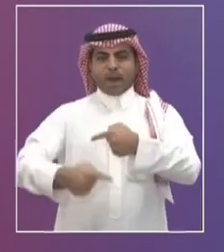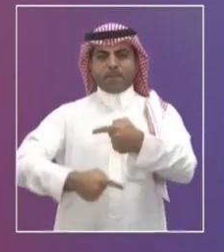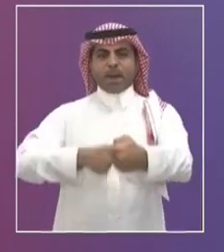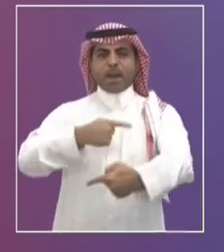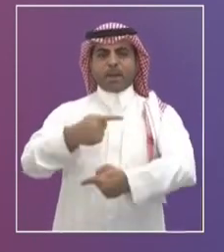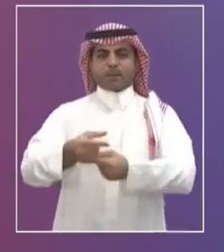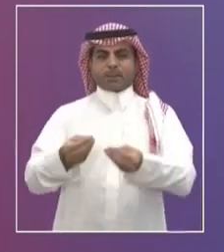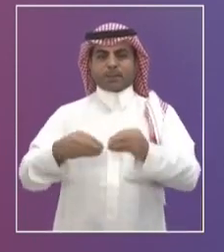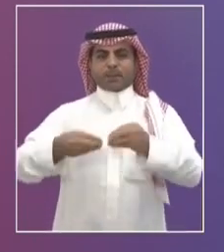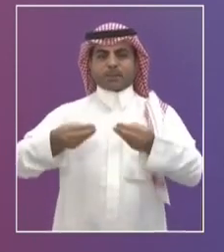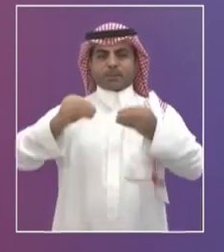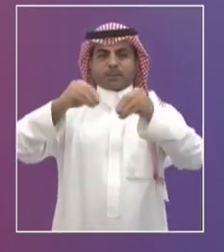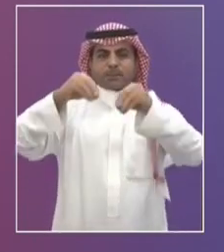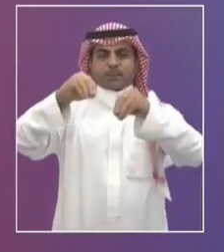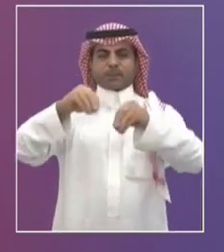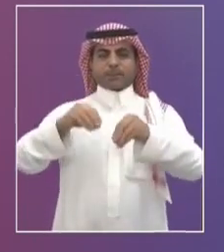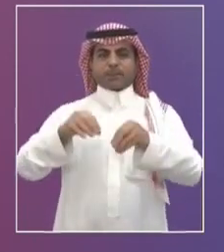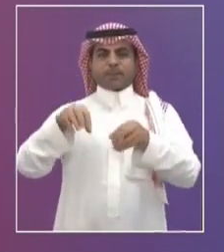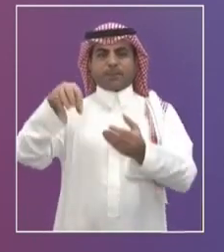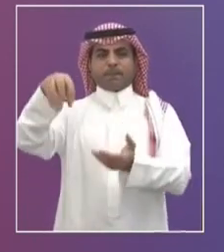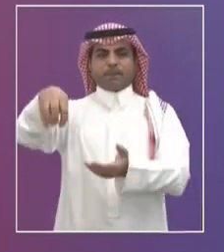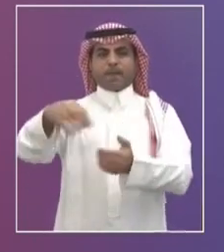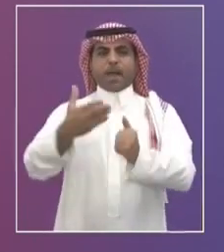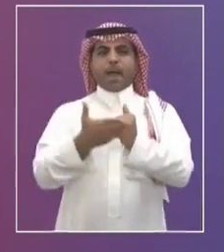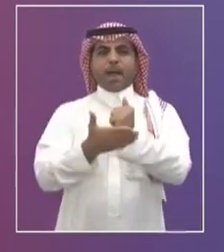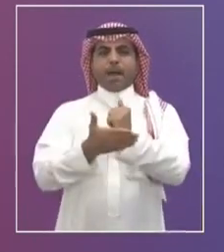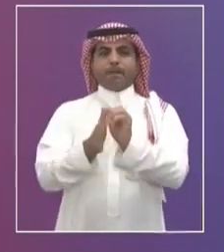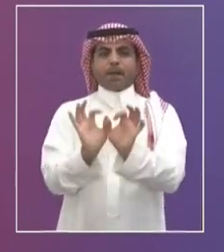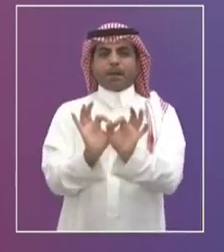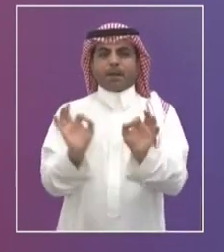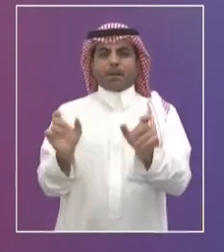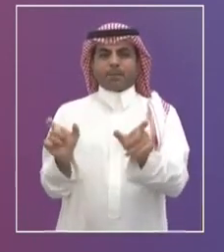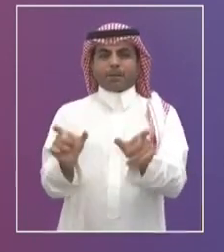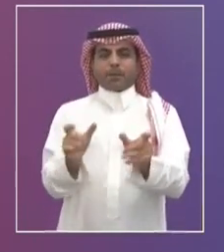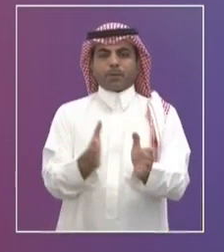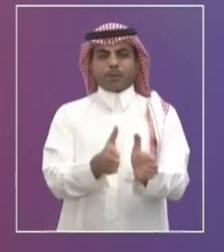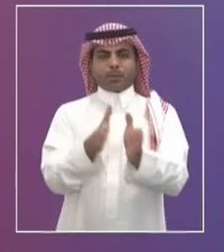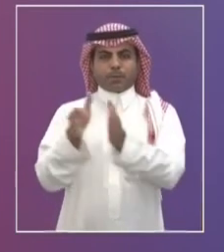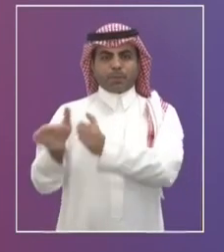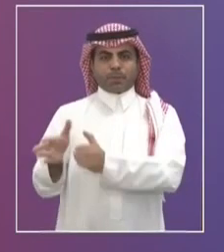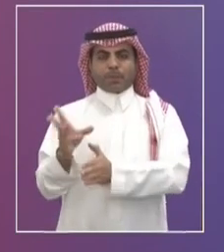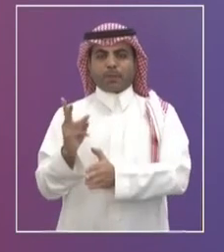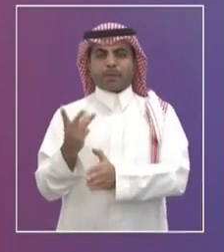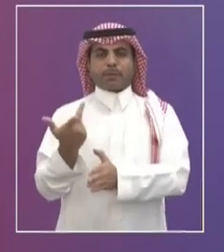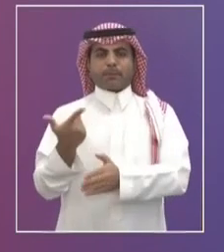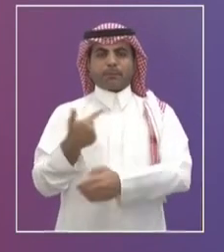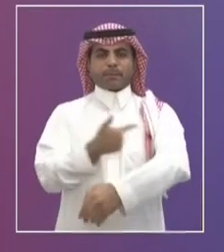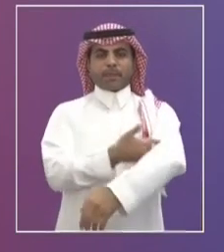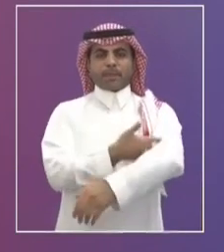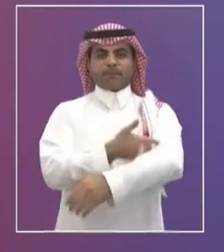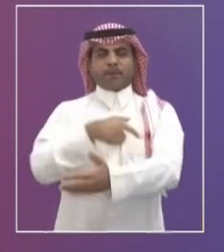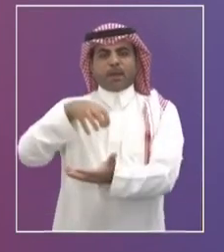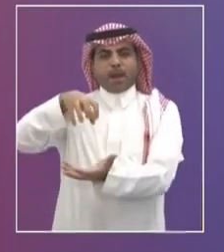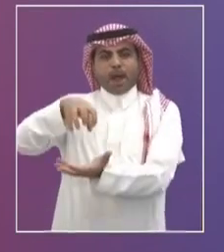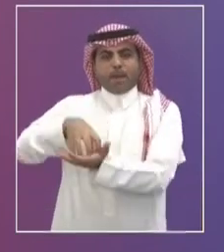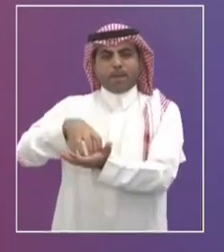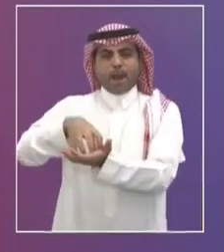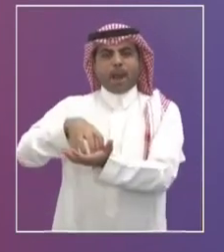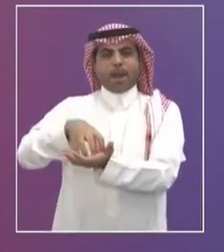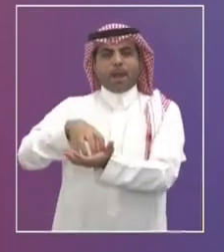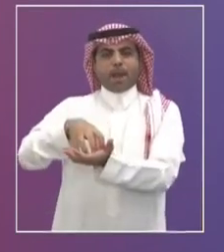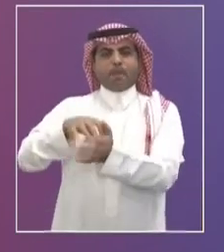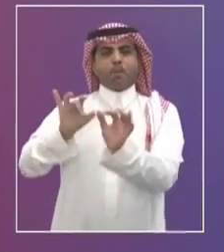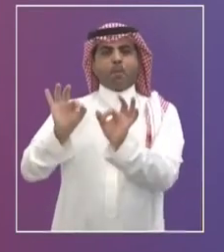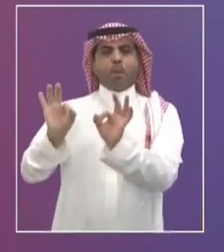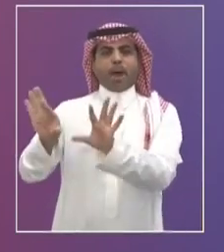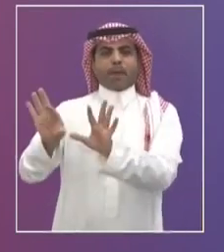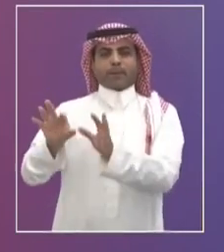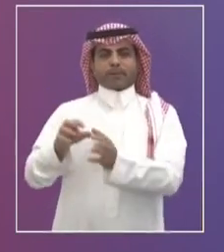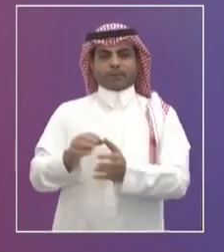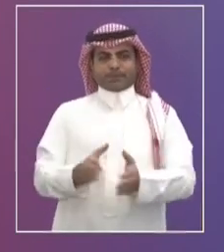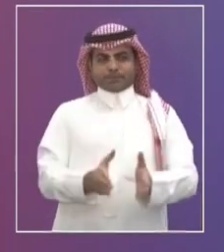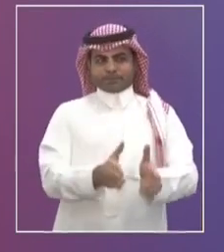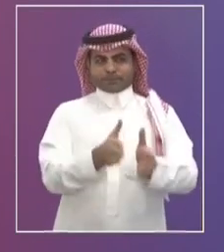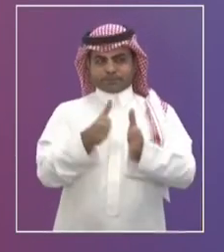على زيادة السعة السريرية في منطقة عسير بالإضافة إلى العمل على مستشفى ميداني في منطقة عسير.